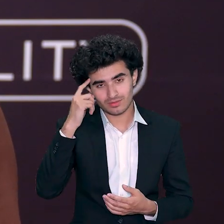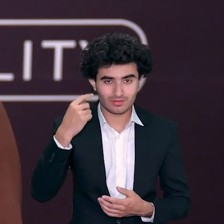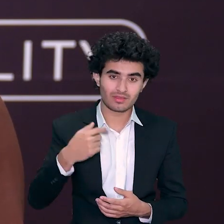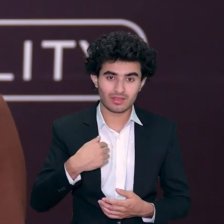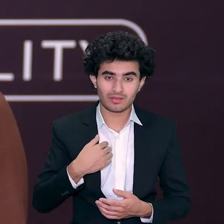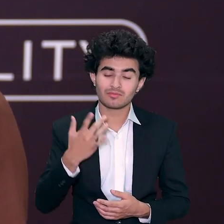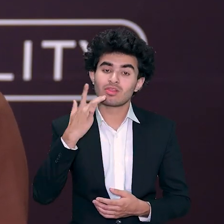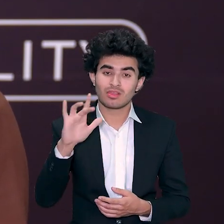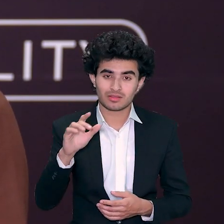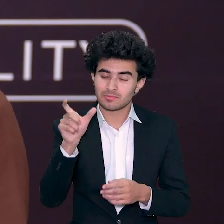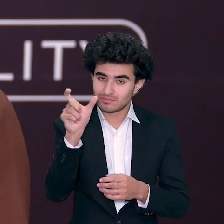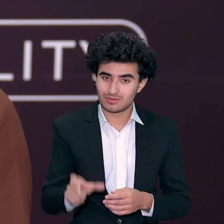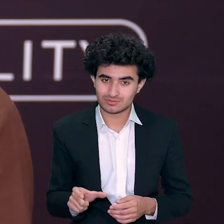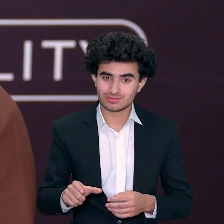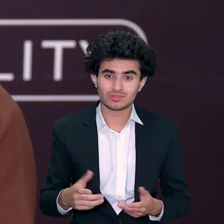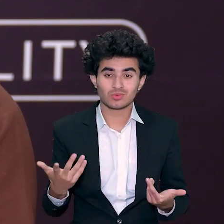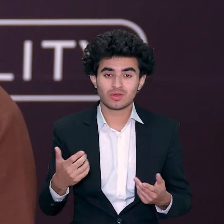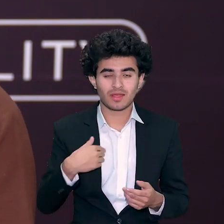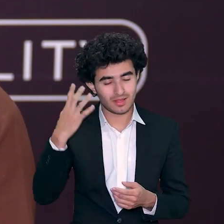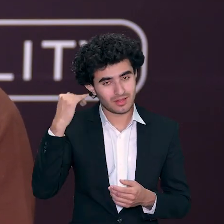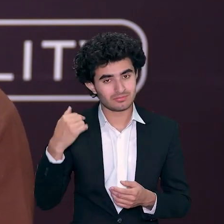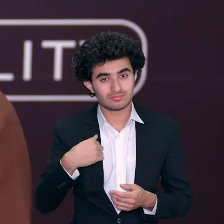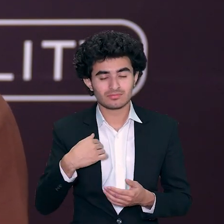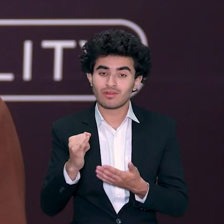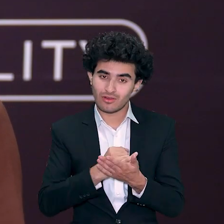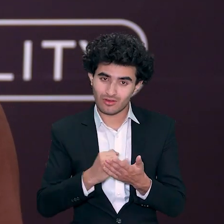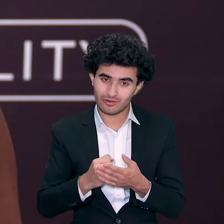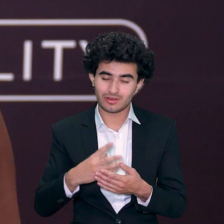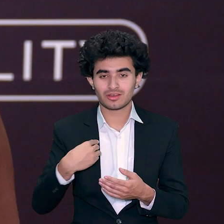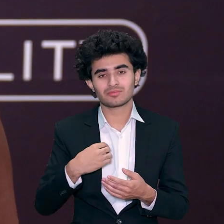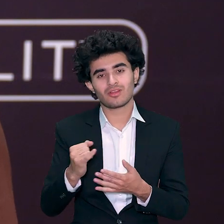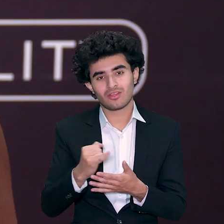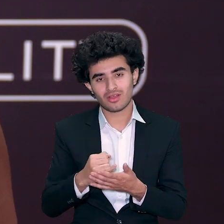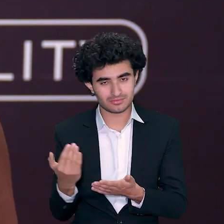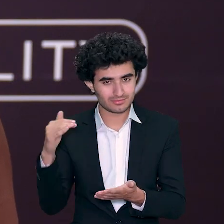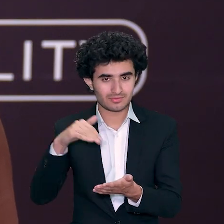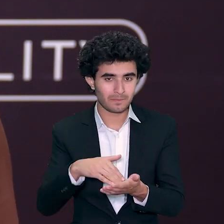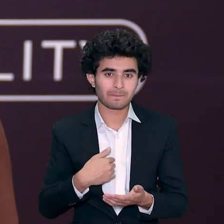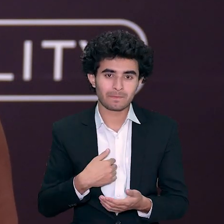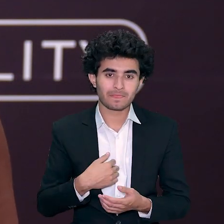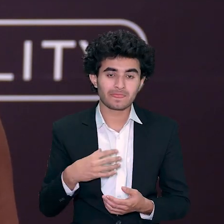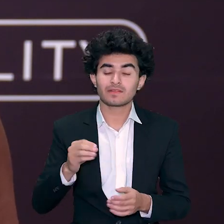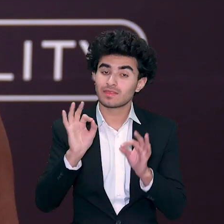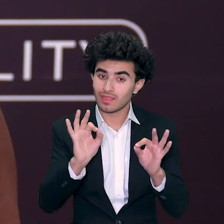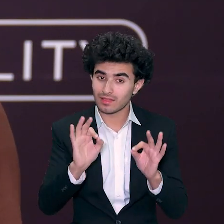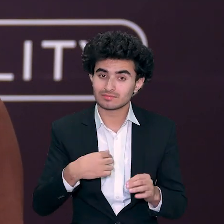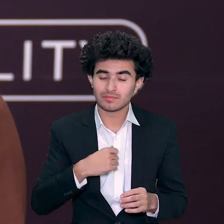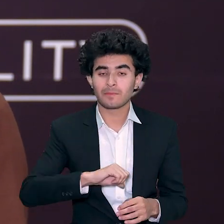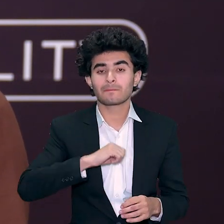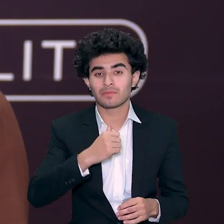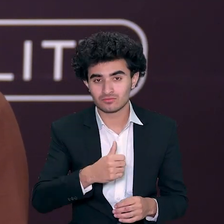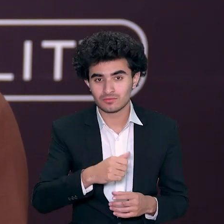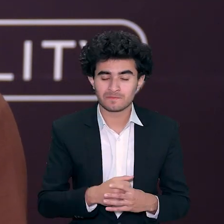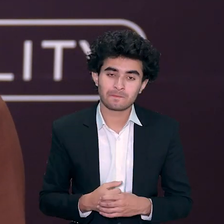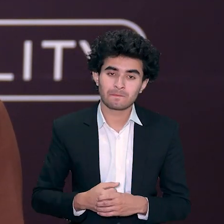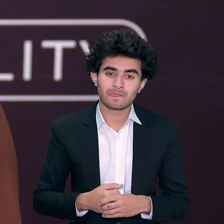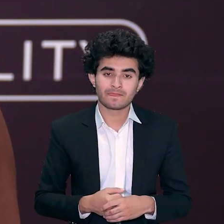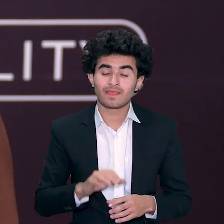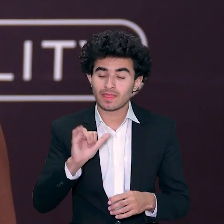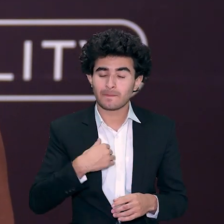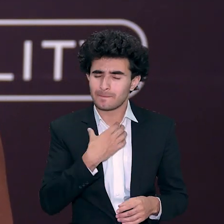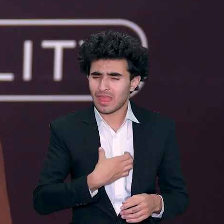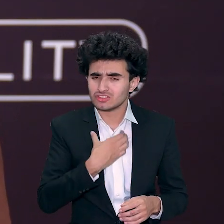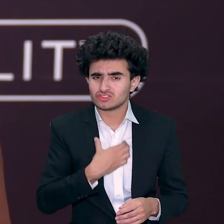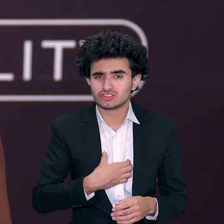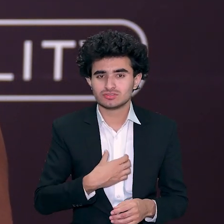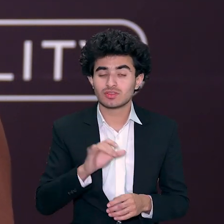تھا اور وہ میرا پروفیشنل بن گیا. ایز ان میں ایک آرٹسٹ اپنی ایگزیبیشنز لگاتا ہوں. تو ابھی جب میں جاتا